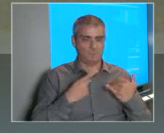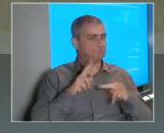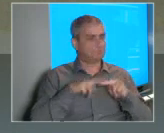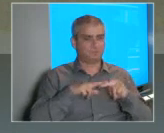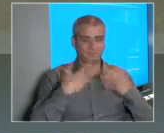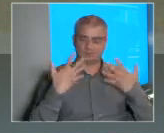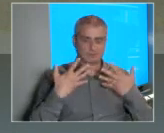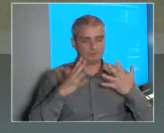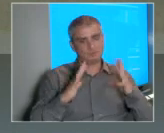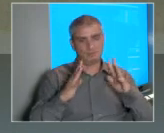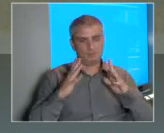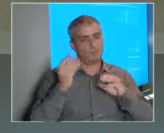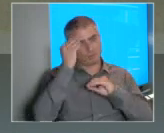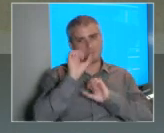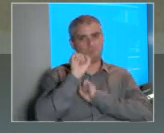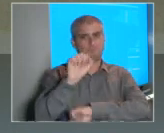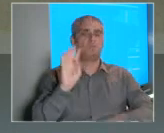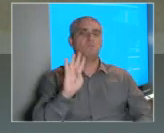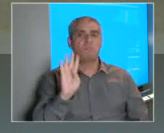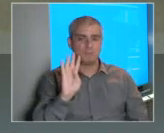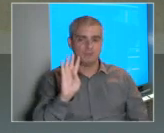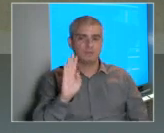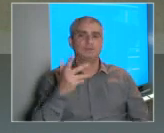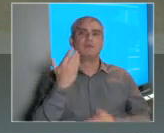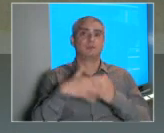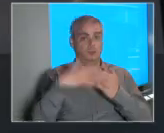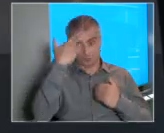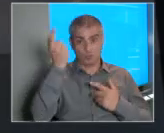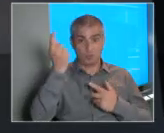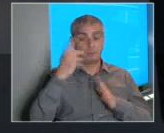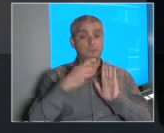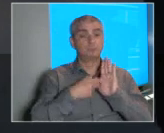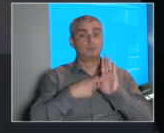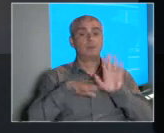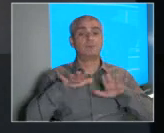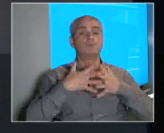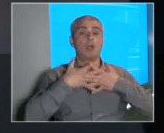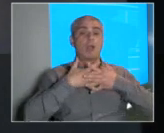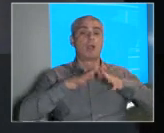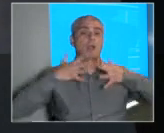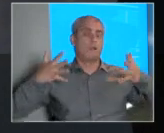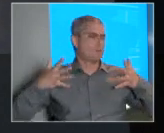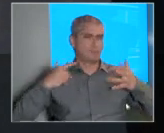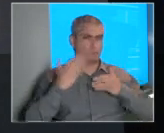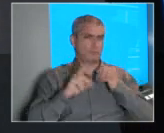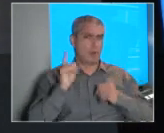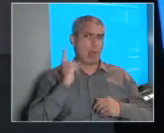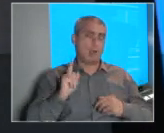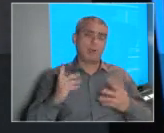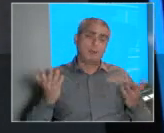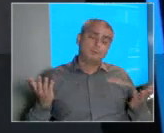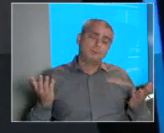אחרי 10 ימים בערך הוא הודיע שהוא הולך עם נתניהו, והסוף ידוע. אגב, הוא התנה את זה בממשלה לאומית רחבה. לא הייתה את ממשלה לאומית